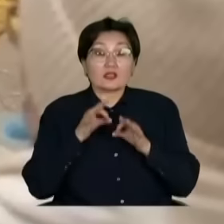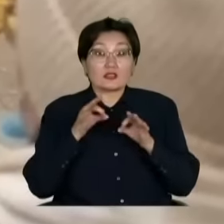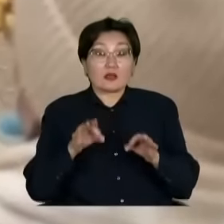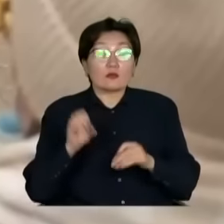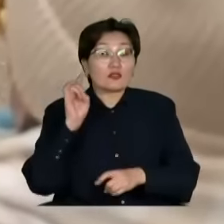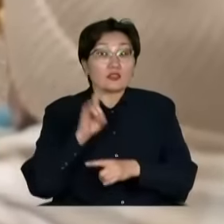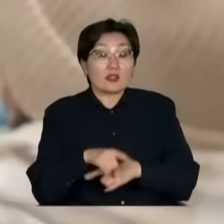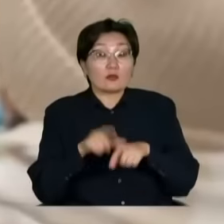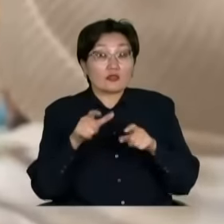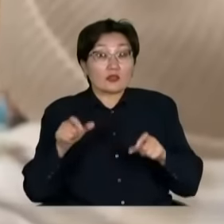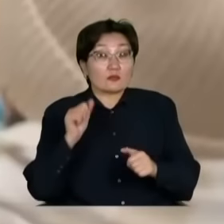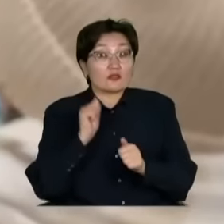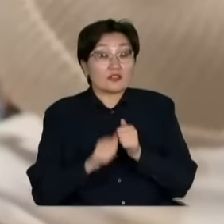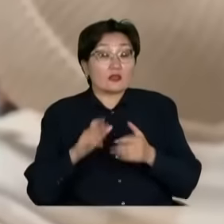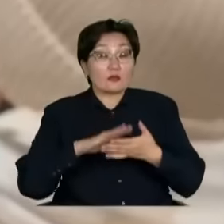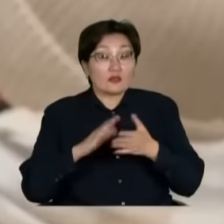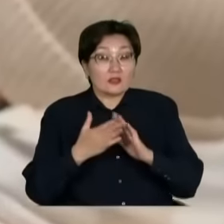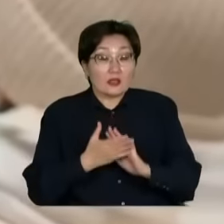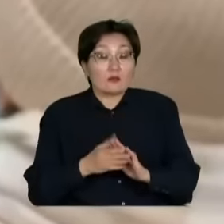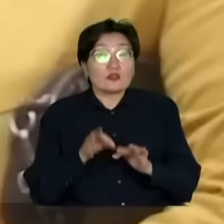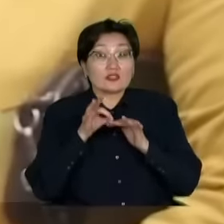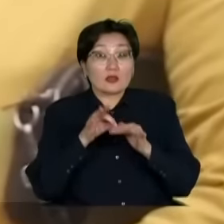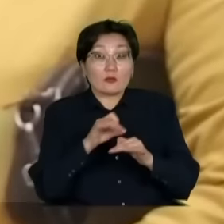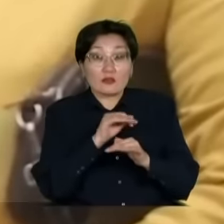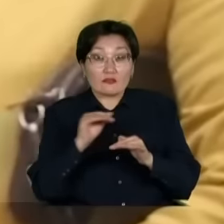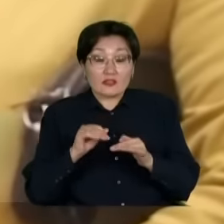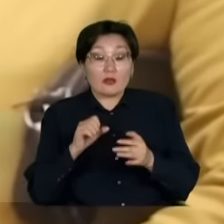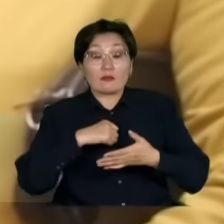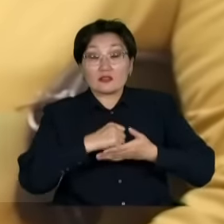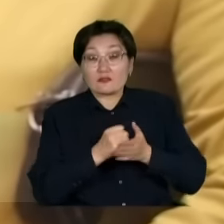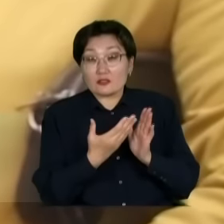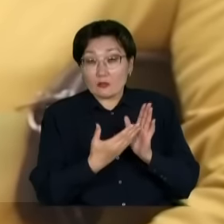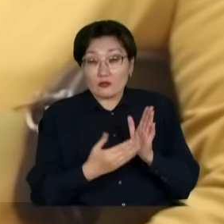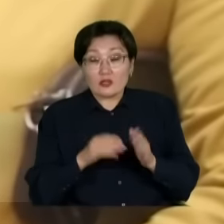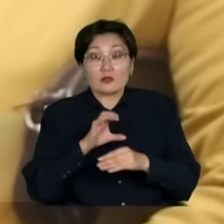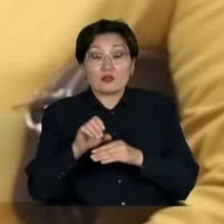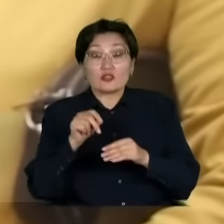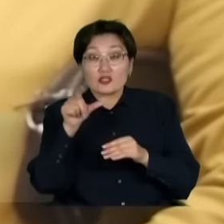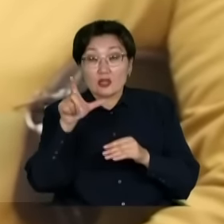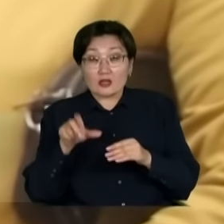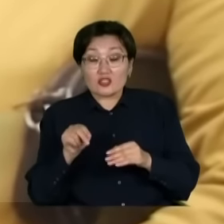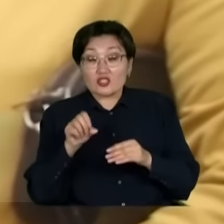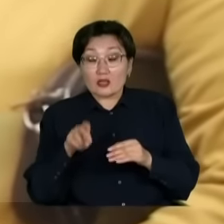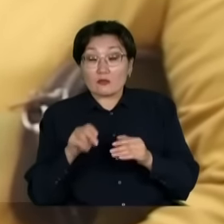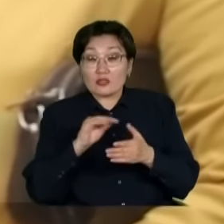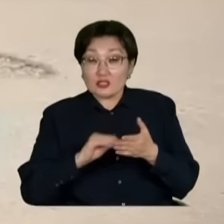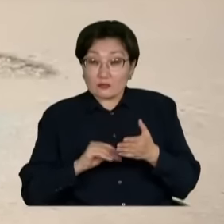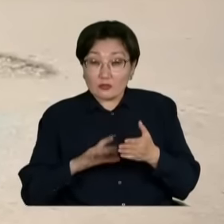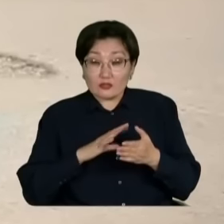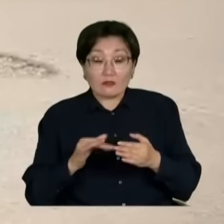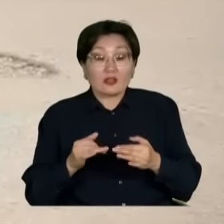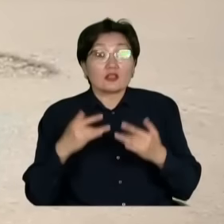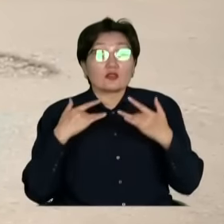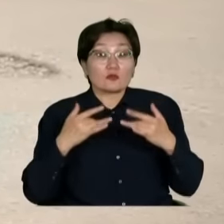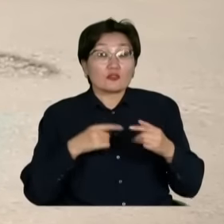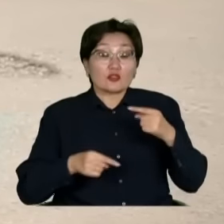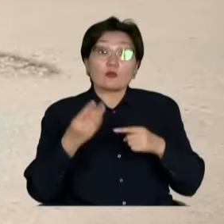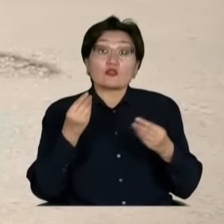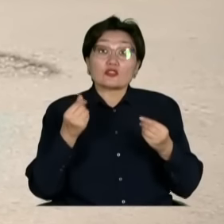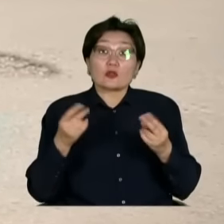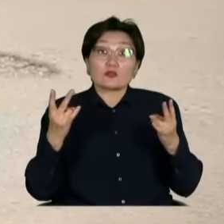обманутых клиентов каждая договорённость сопровождалась официальным подтверждением товарным чеком и распиской до этого они не раз требовали вернуть